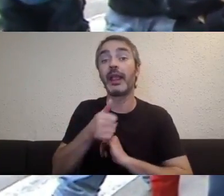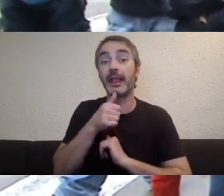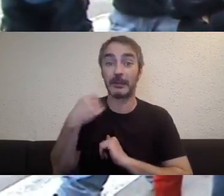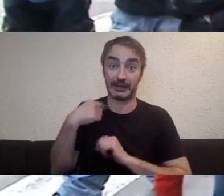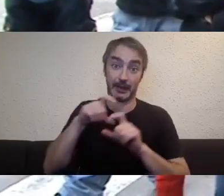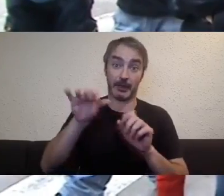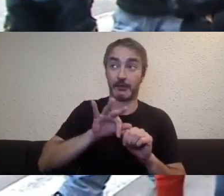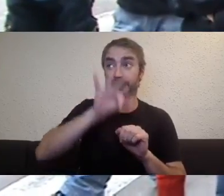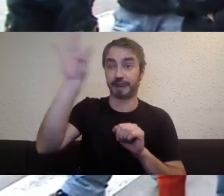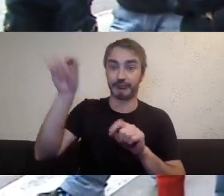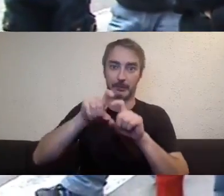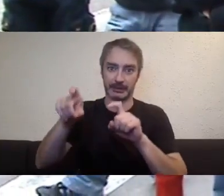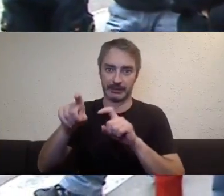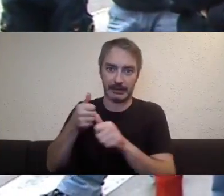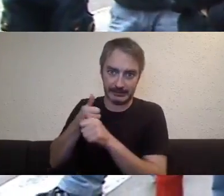d'Aparcamientos.